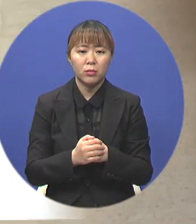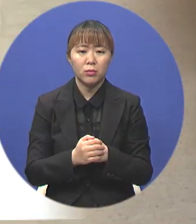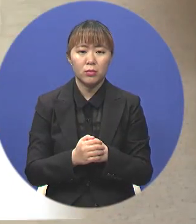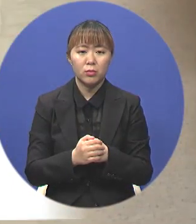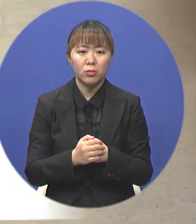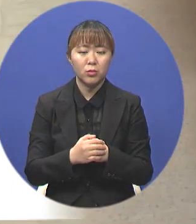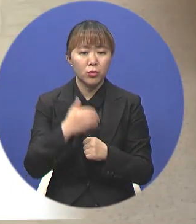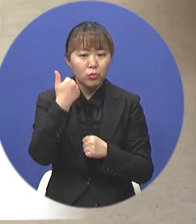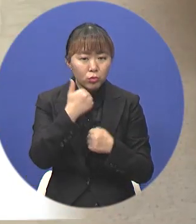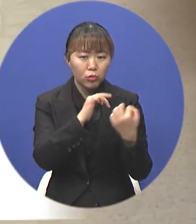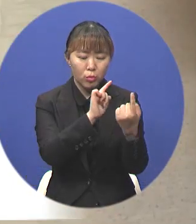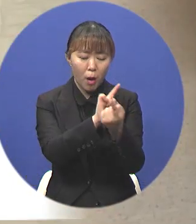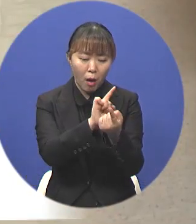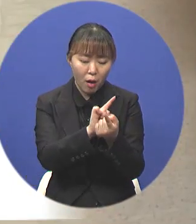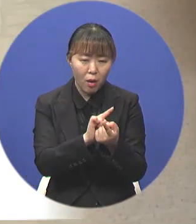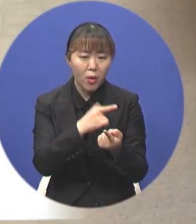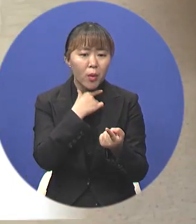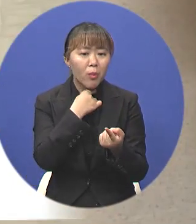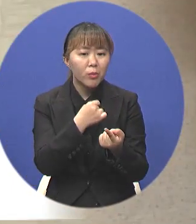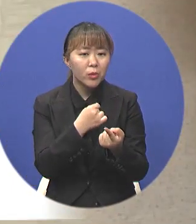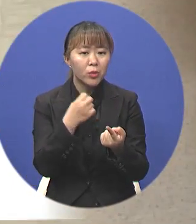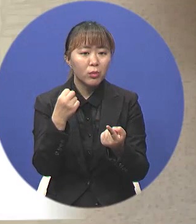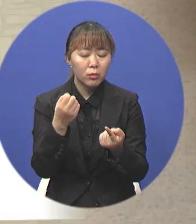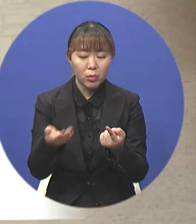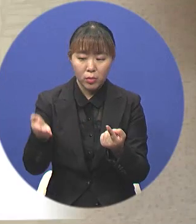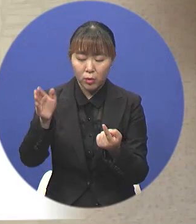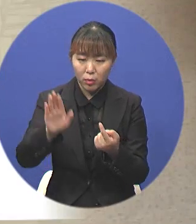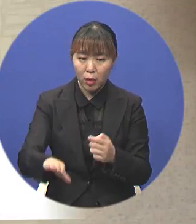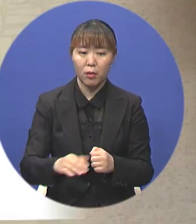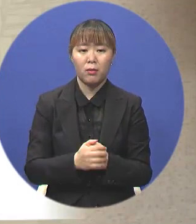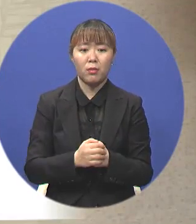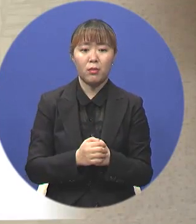누구 만나고 싶고. 근데